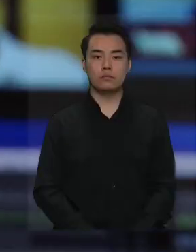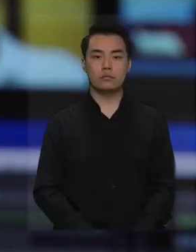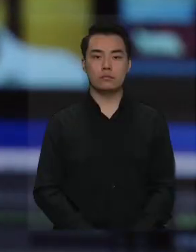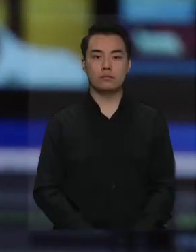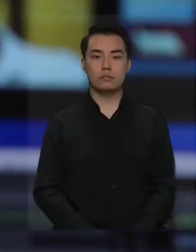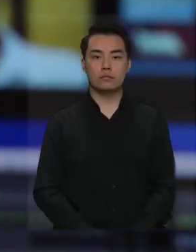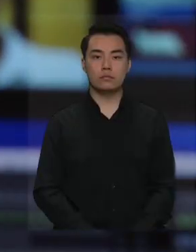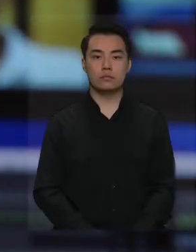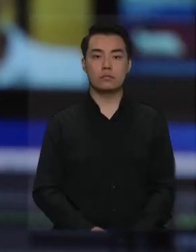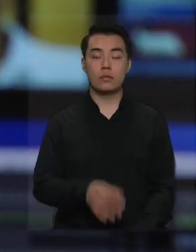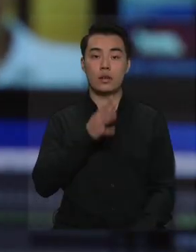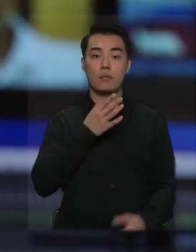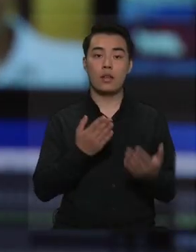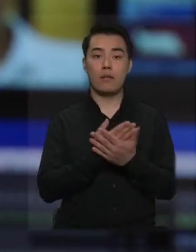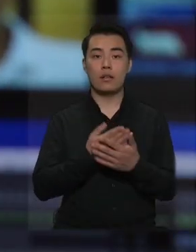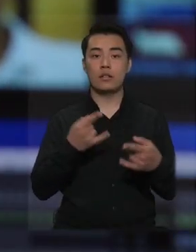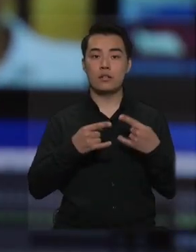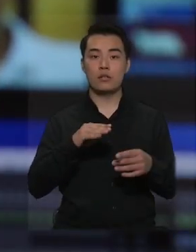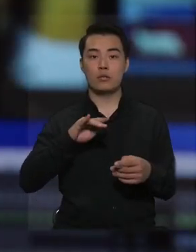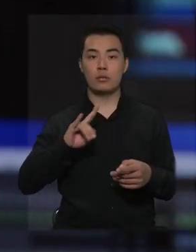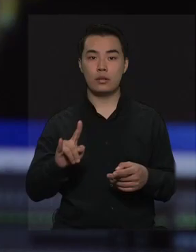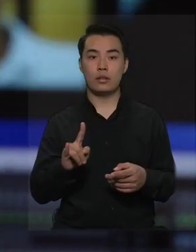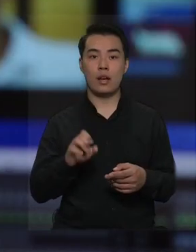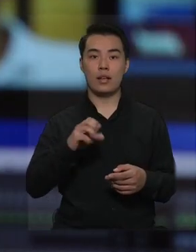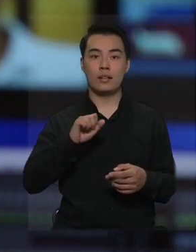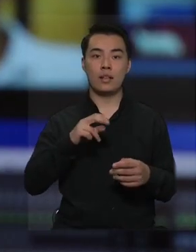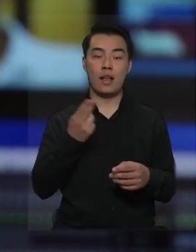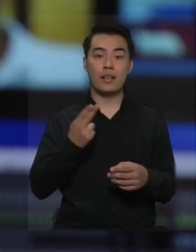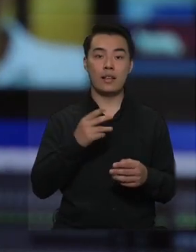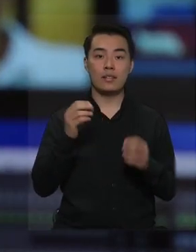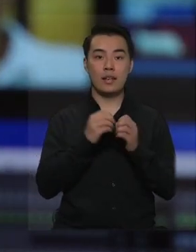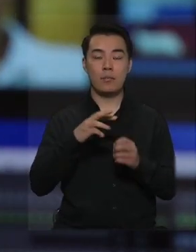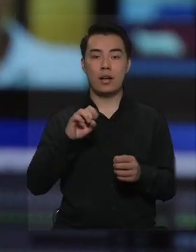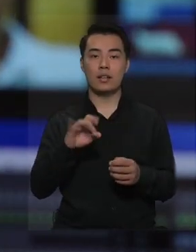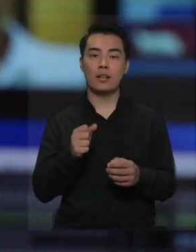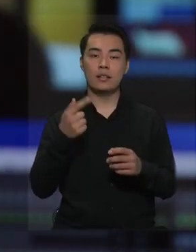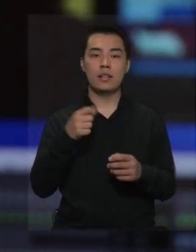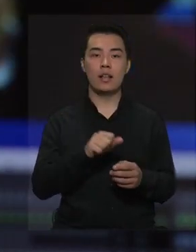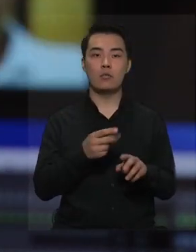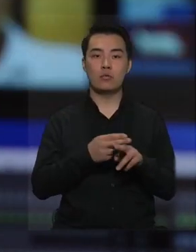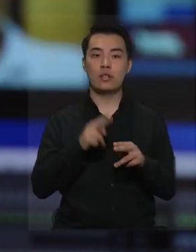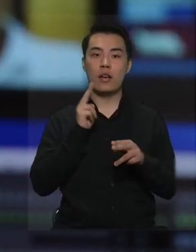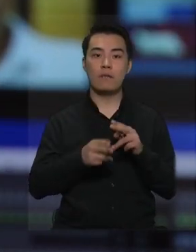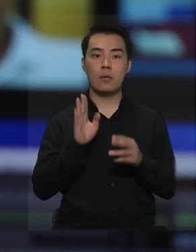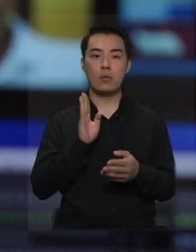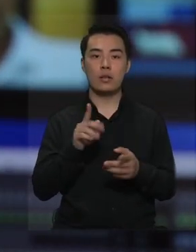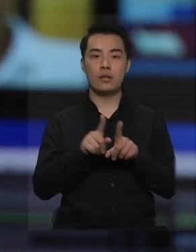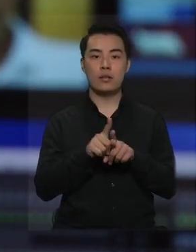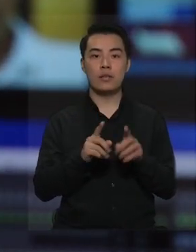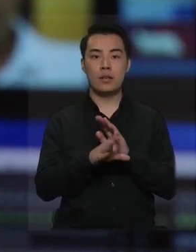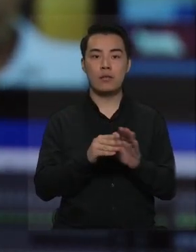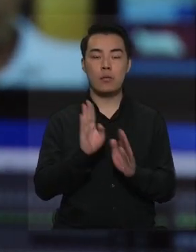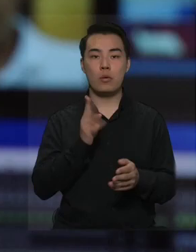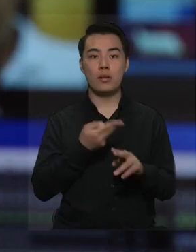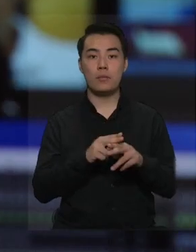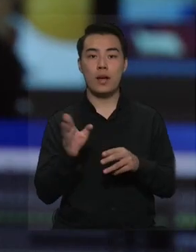время новостей на телеканале Жибек Жолы Астана 10 марта неделя близится к завершению а вот официальная